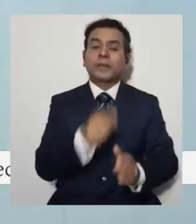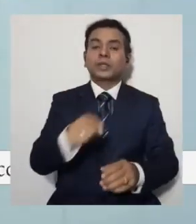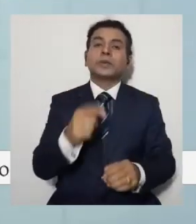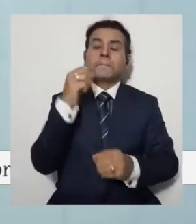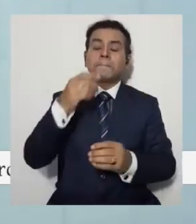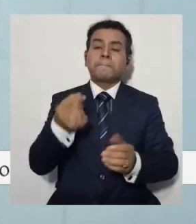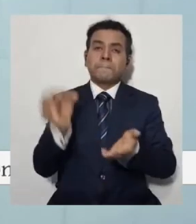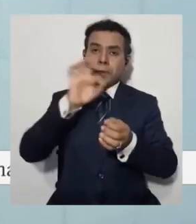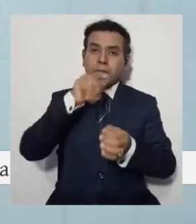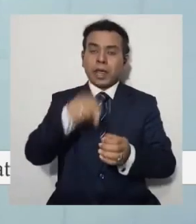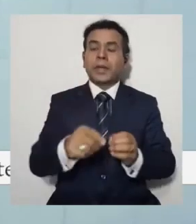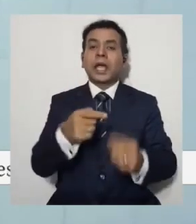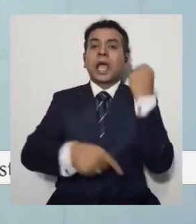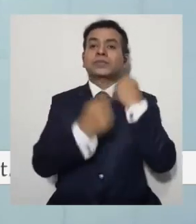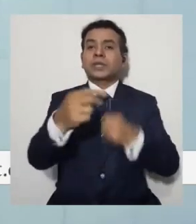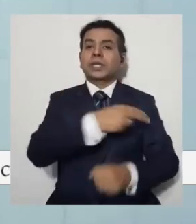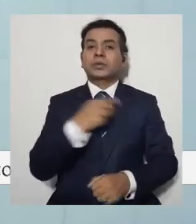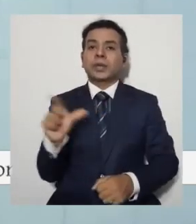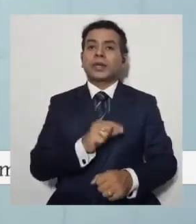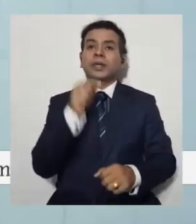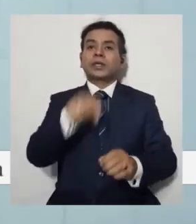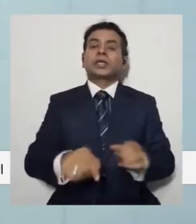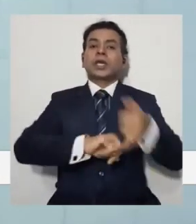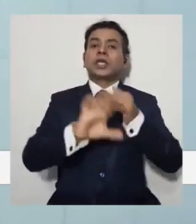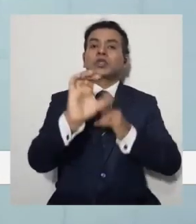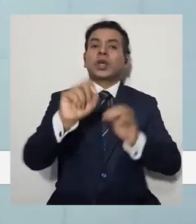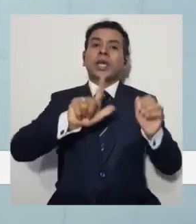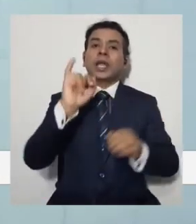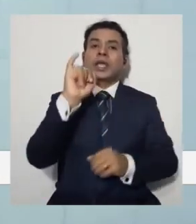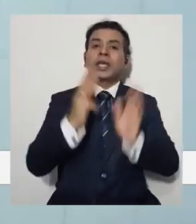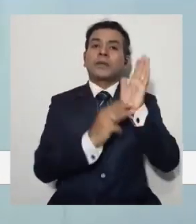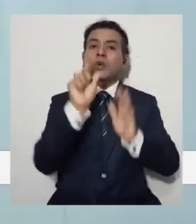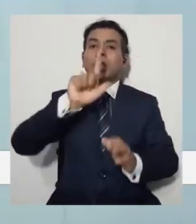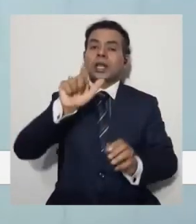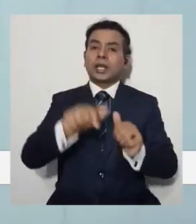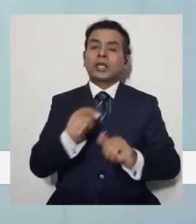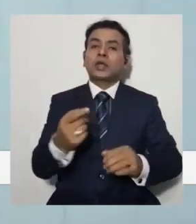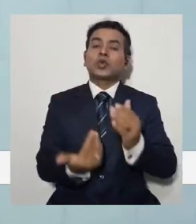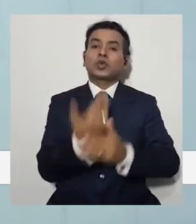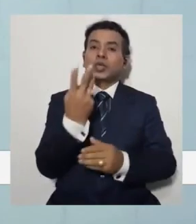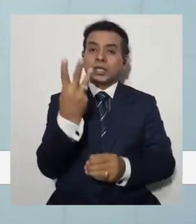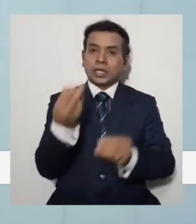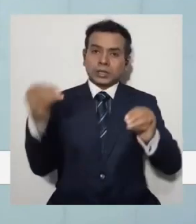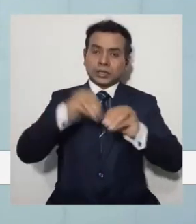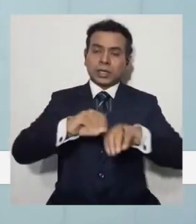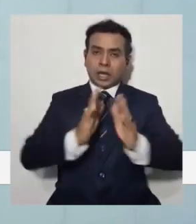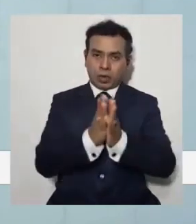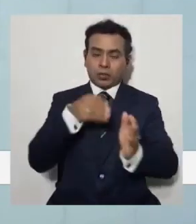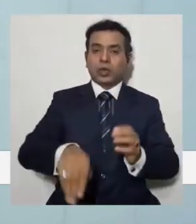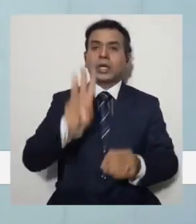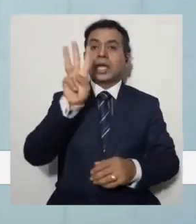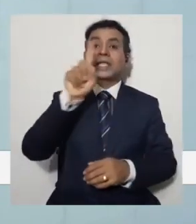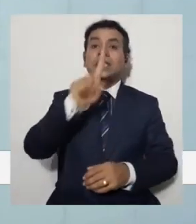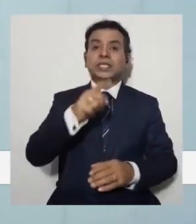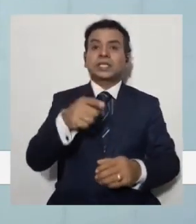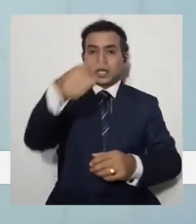আমাদের বর্তমানে ল্যাবের সংখ্যা দাঁড়ালো 31। এই 31 ল্যাবে আমরা যা নমুনা সংগ্রহ করেছি